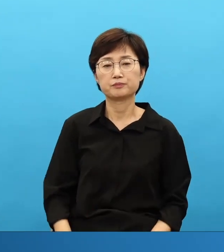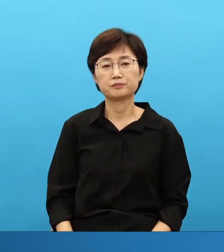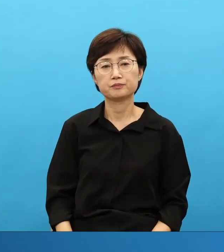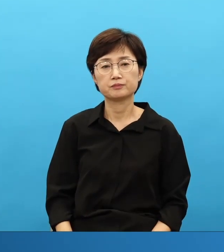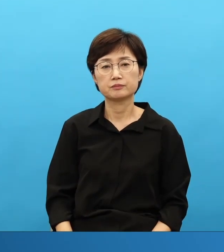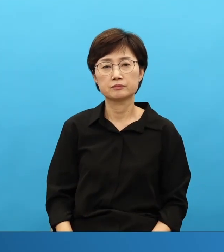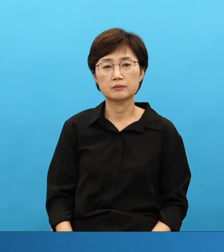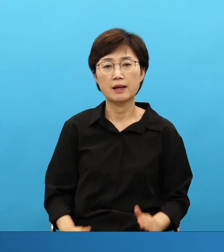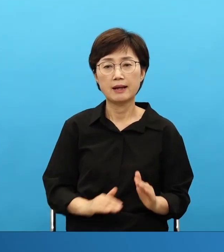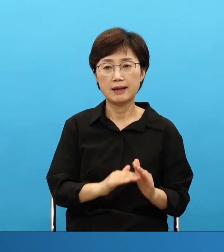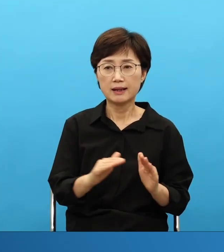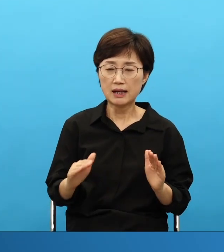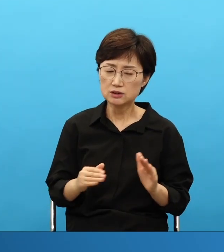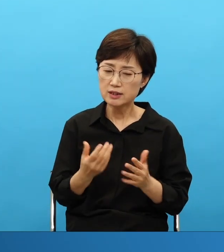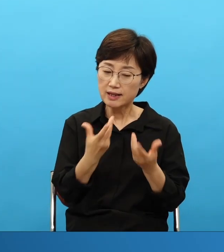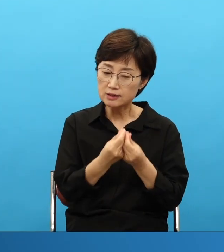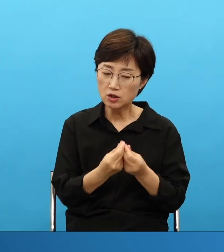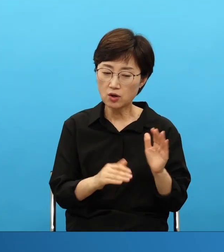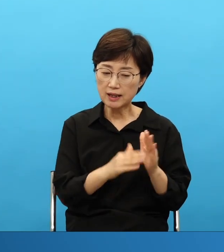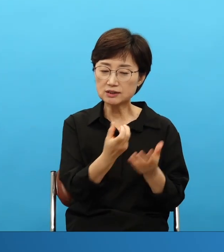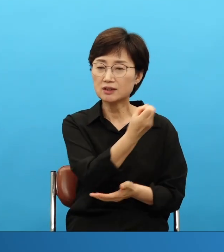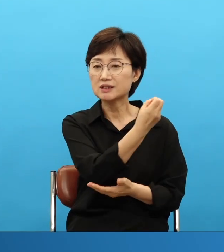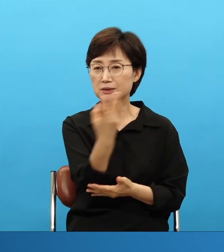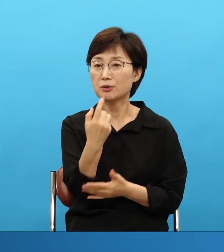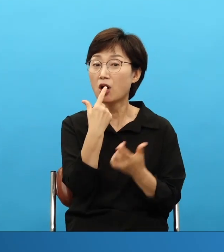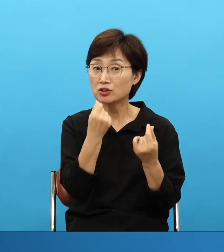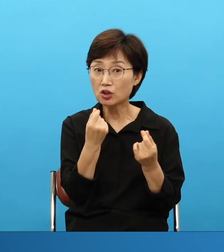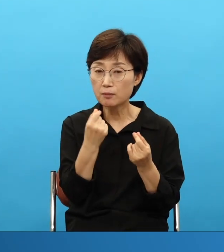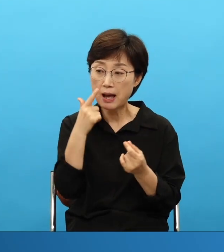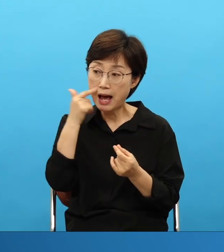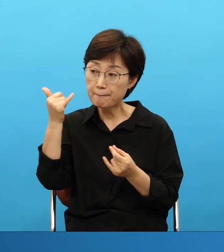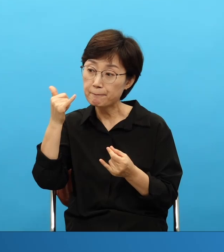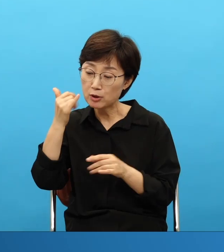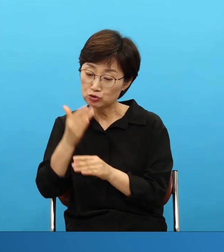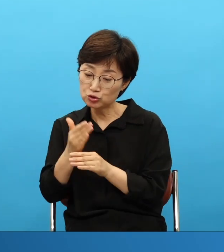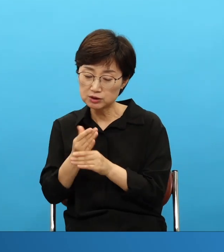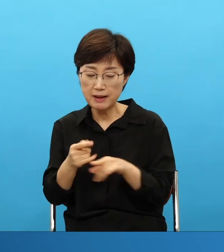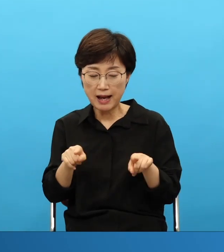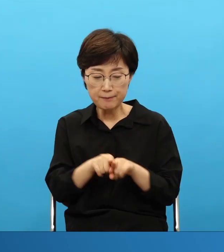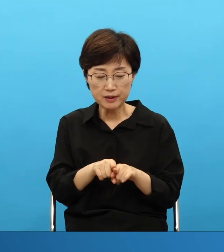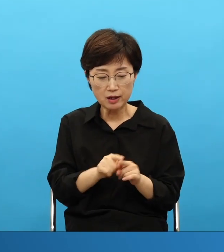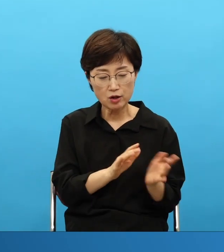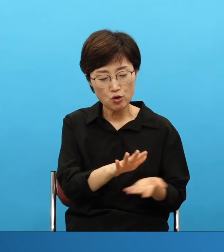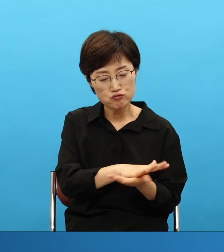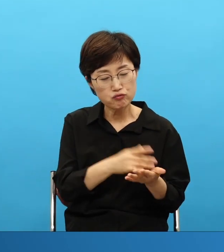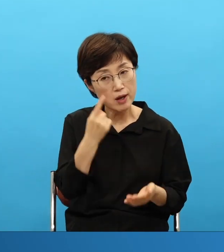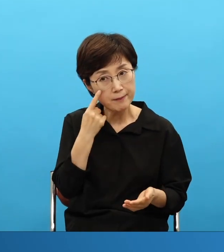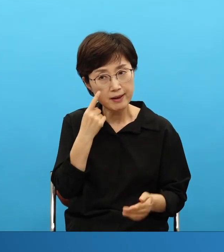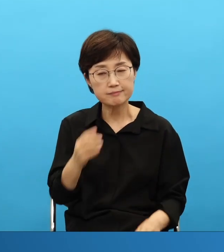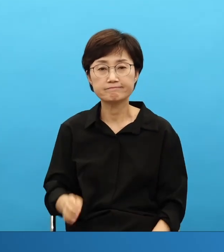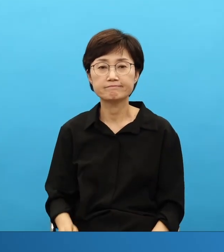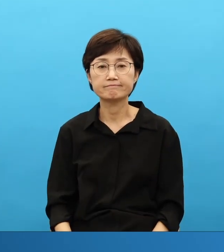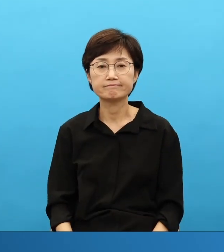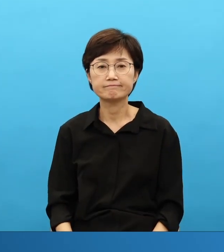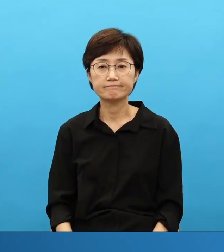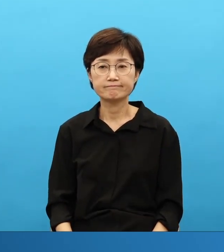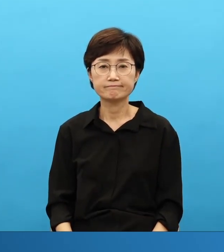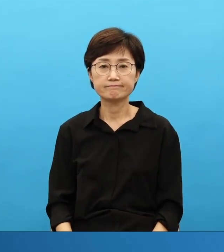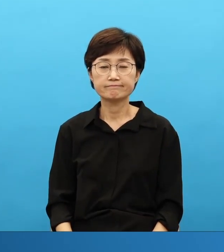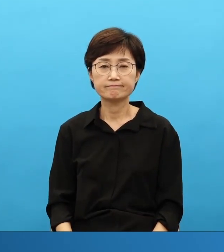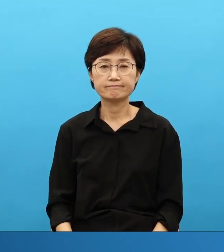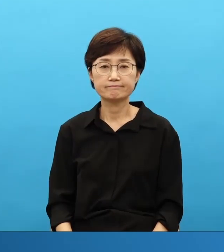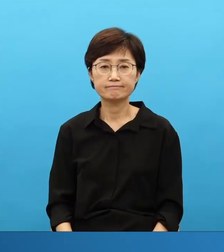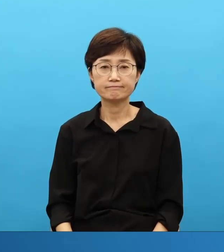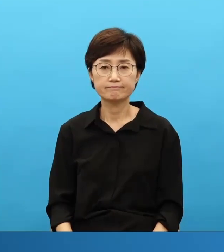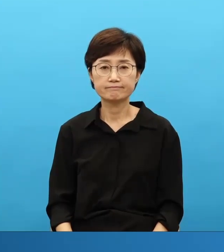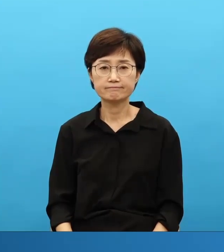가정 신문 등 아이들과 함께 하는 복음 문화를 아빠가 중심이 되 준비해 보라고 미션을 전했습니다